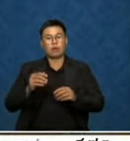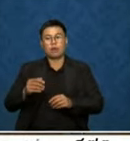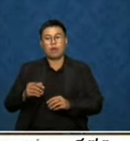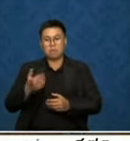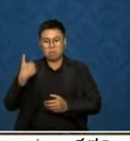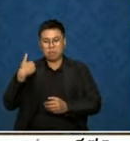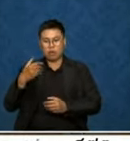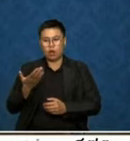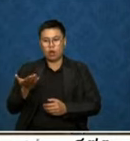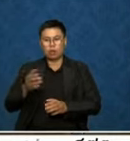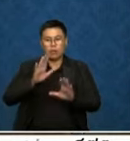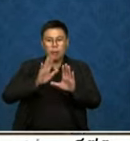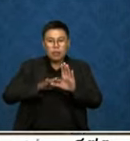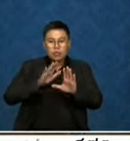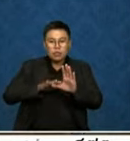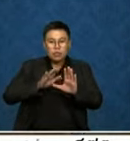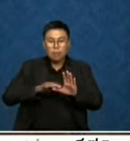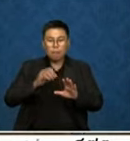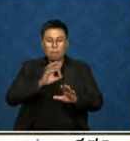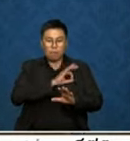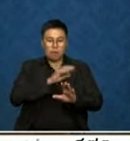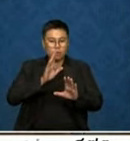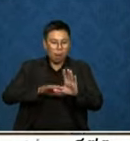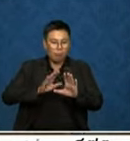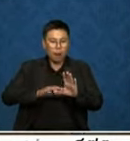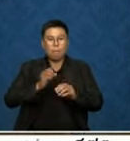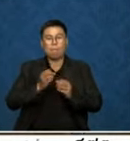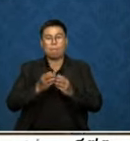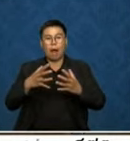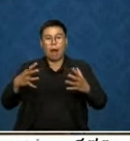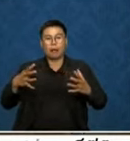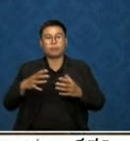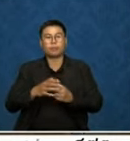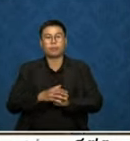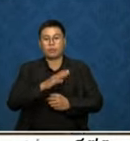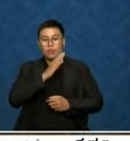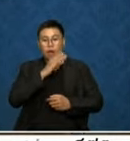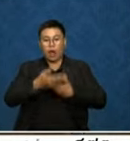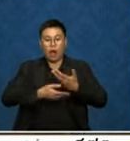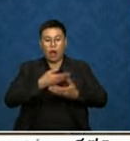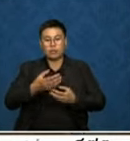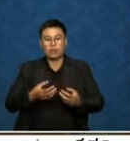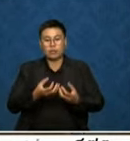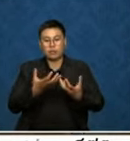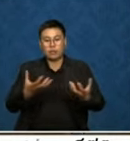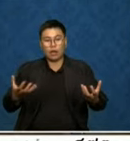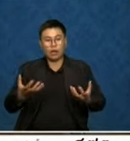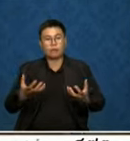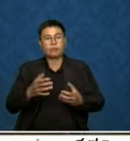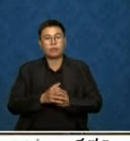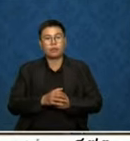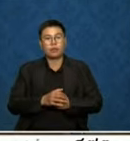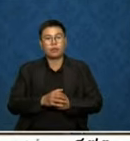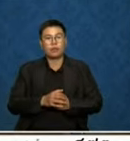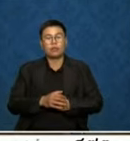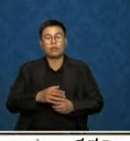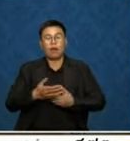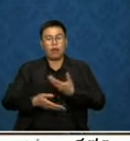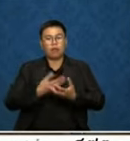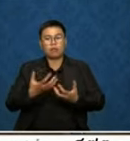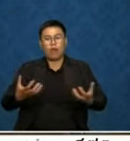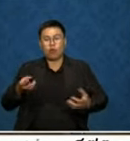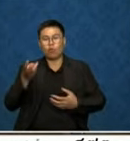กเพื่อระดมทุนนะครับประเด็นที่2ก็คือว่าถ้าไม่ขายสินค้าก็จะมีสินค้าน้อยนะ